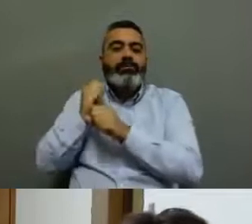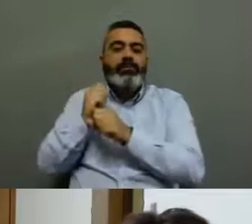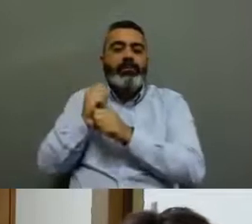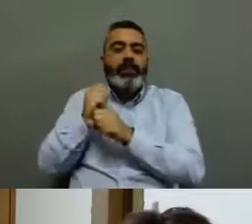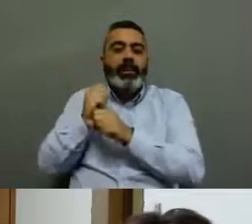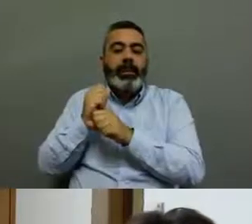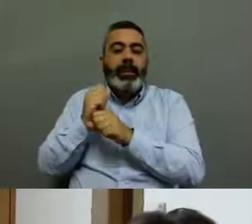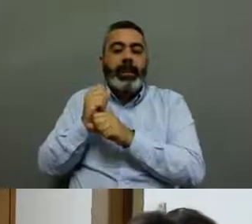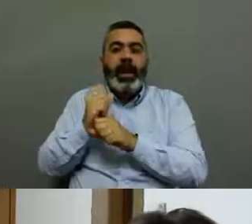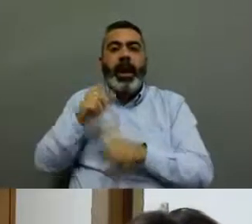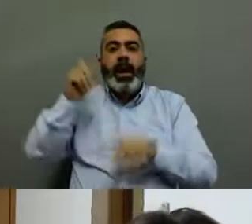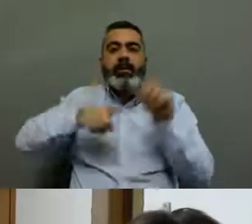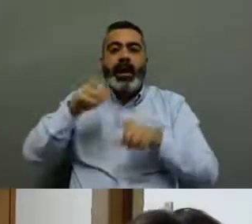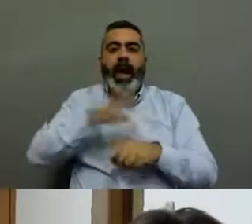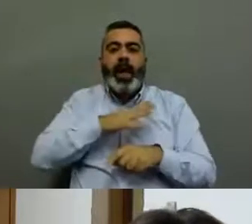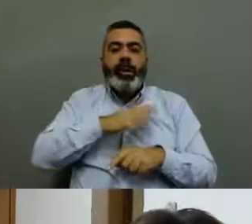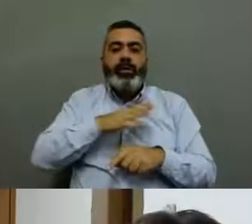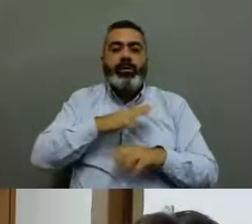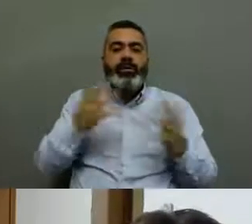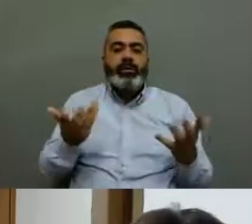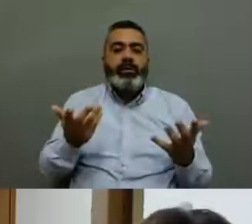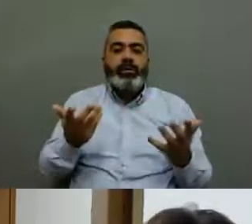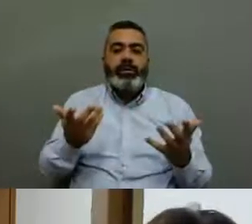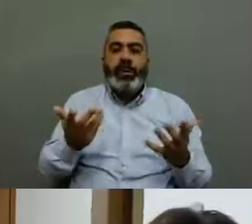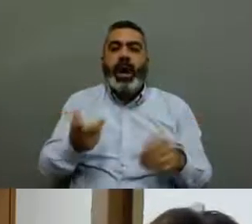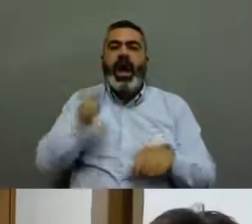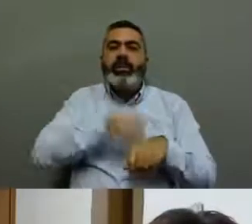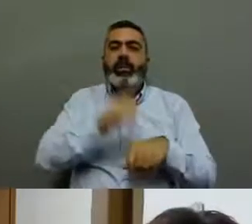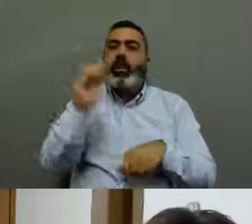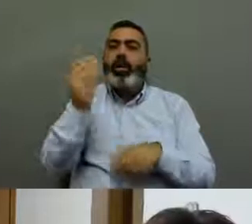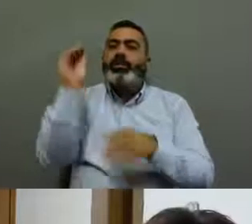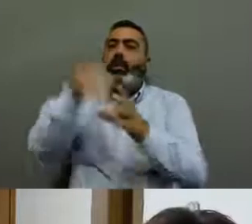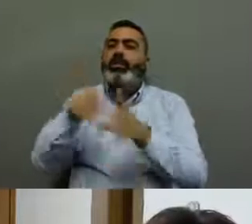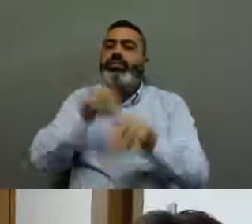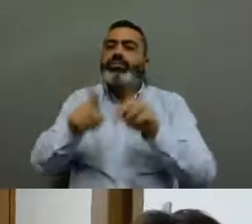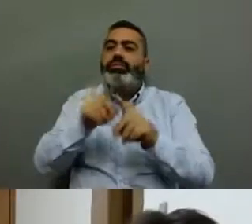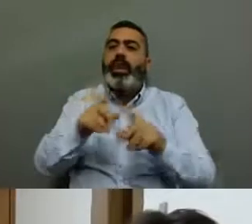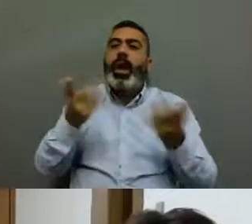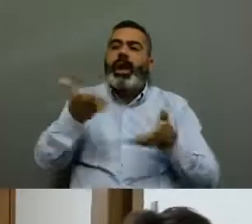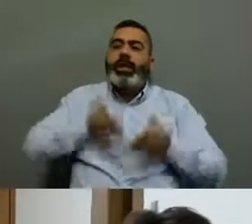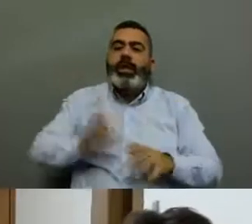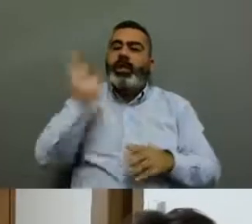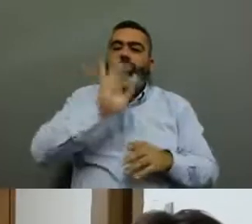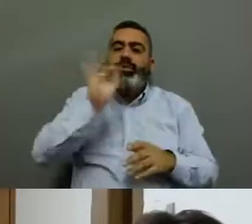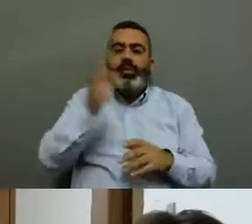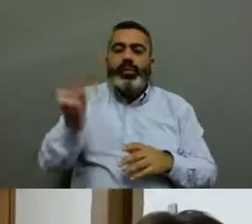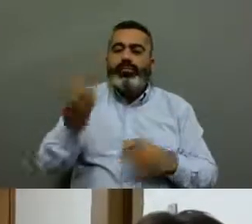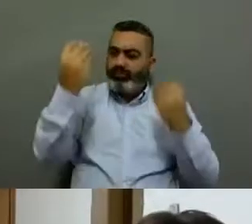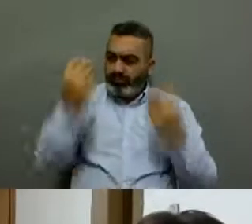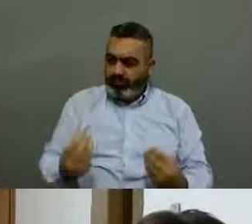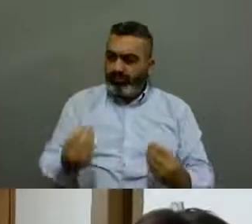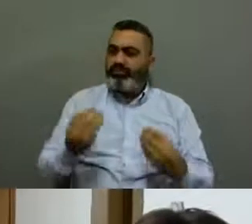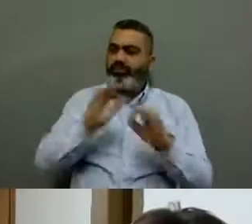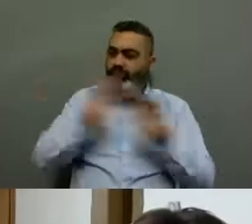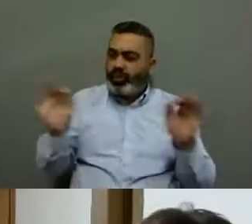το αποκτά, by πολιτισμικό default που λέμε, απλά γιατί γεννήθηκε κάπου, γεννήθηκε με